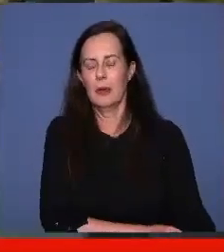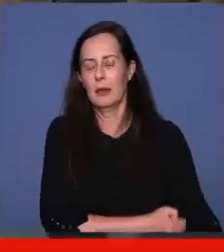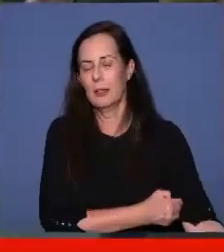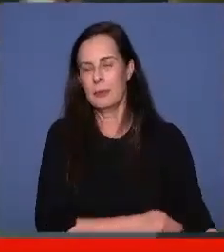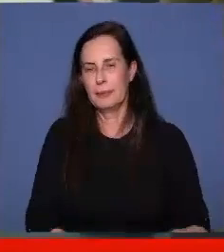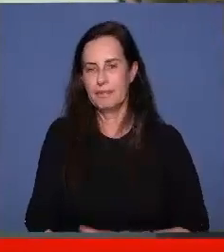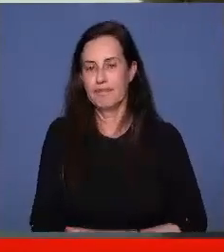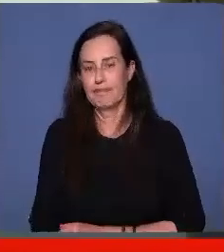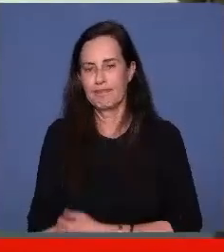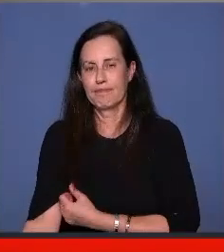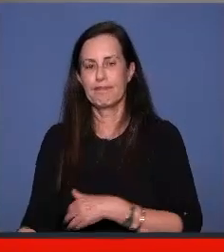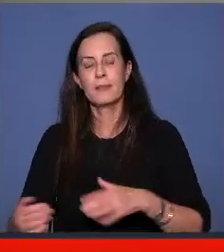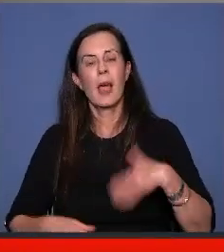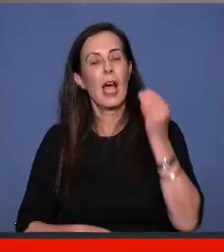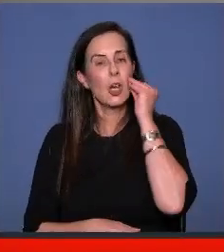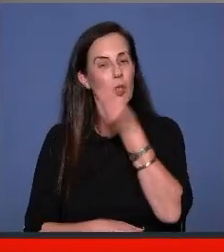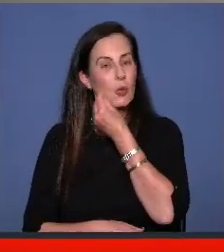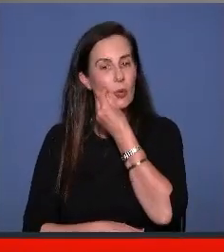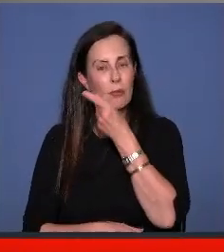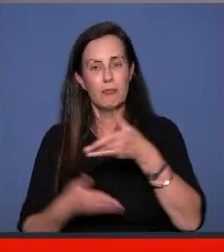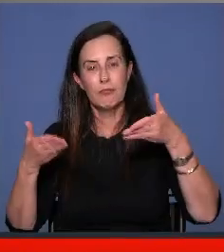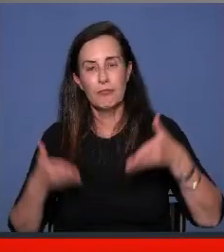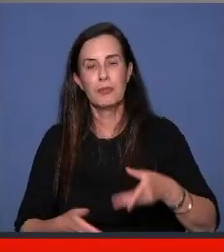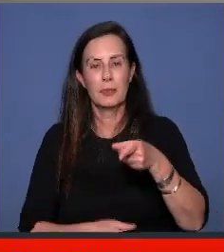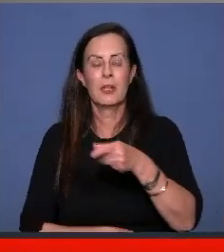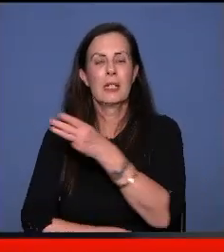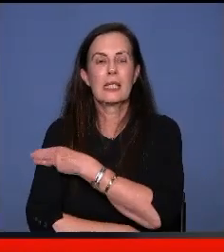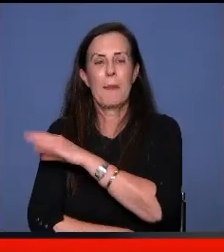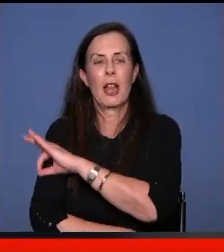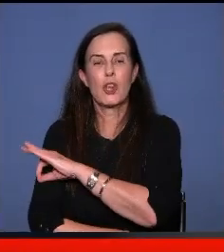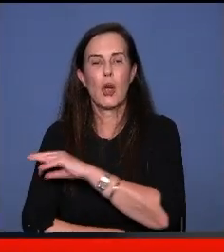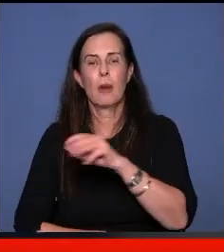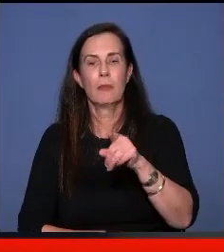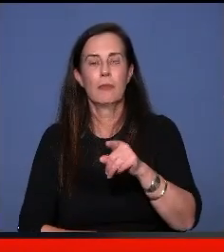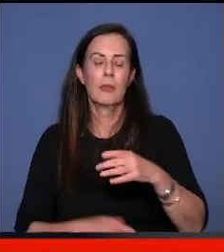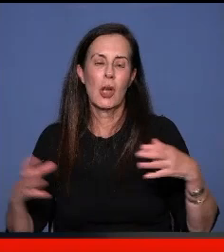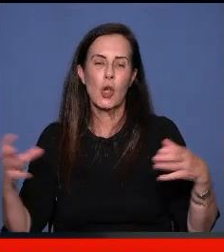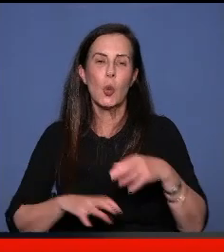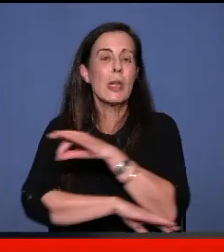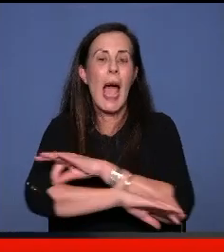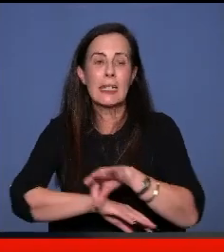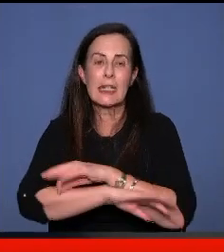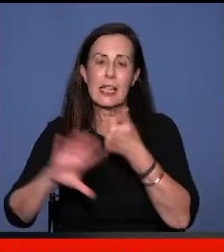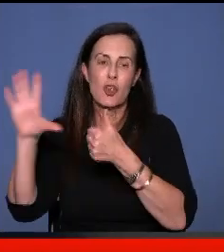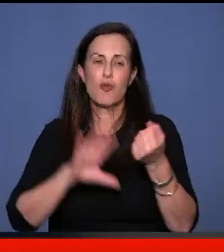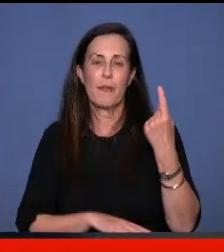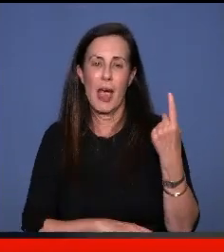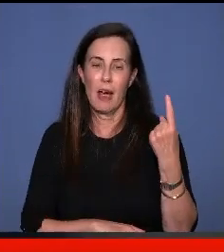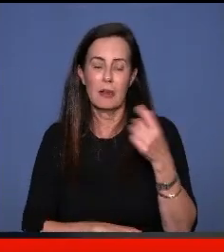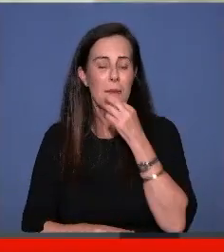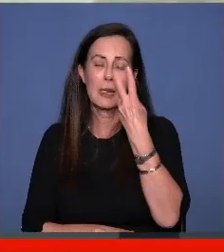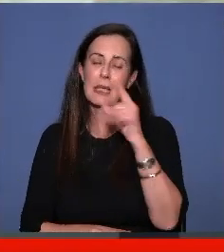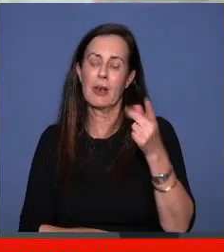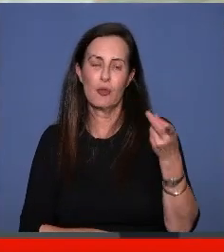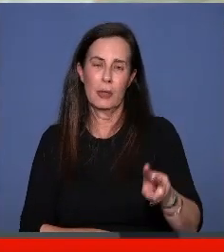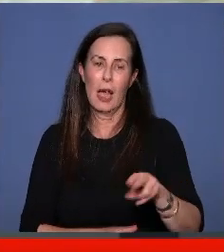אחר הצהריים הובא למנוחות במרר, סמל ראשון סופיאן דרש, לוחם בגדוד ההנדסה 601, בן 21